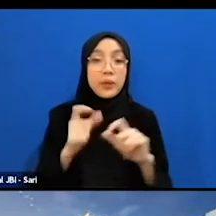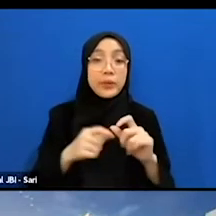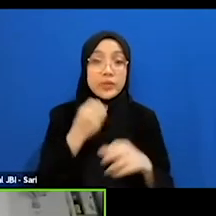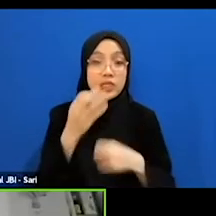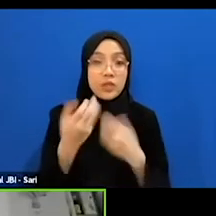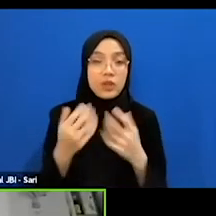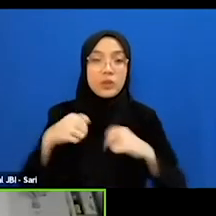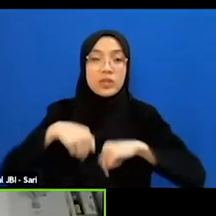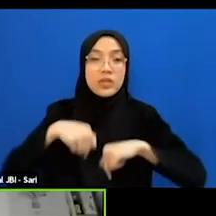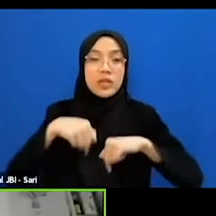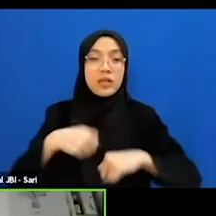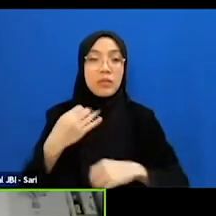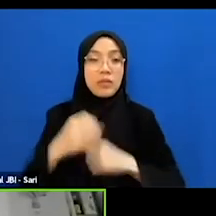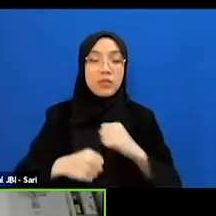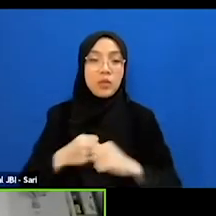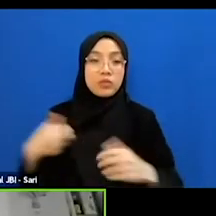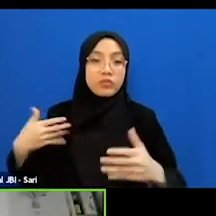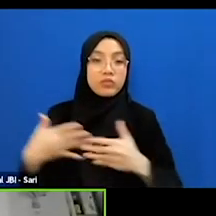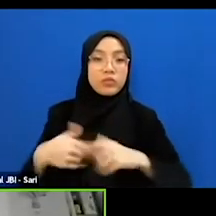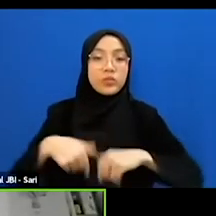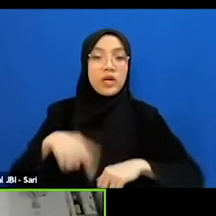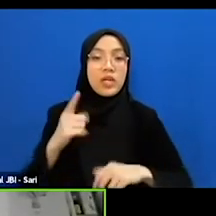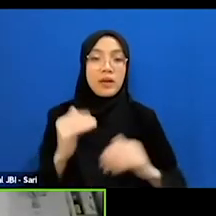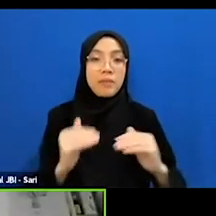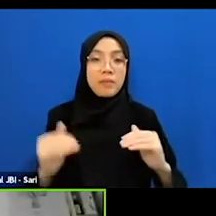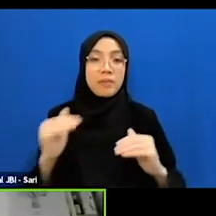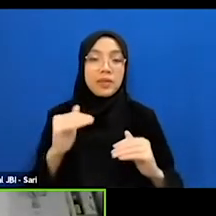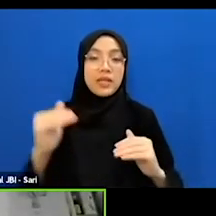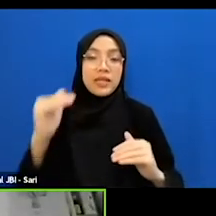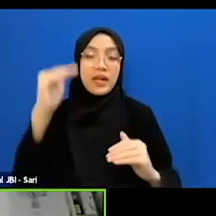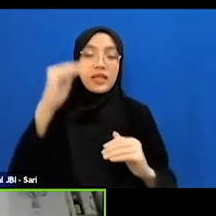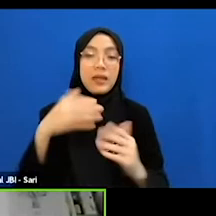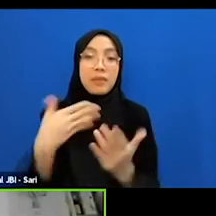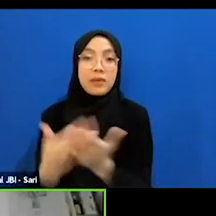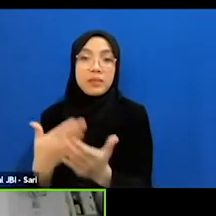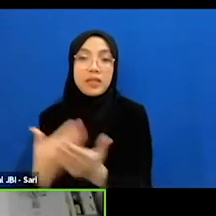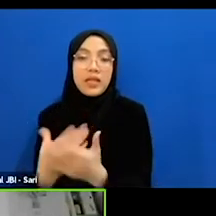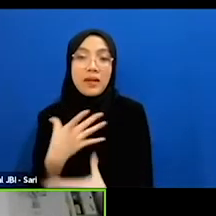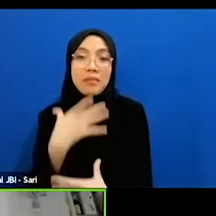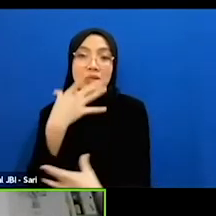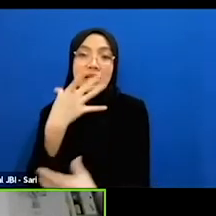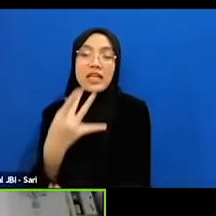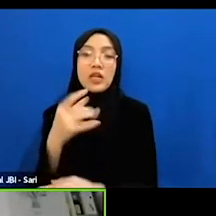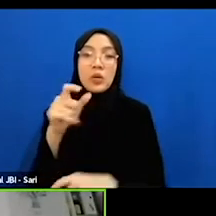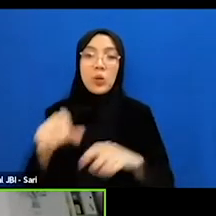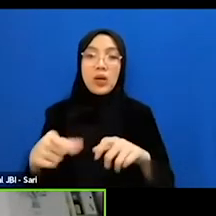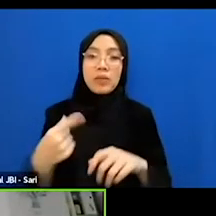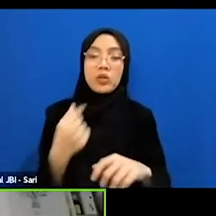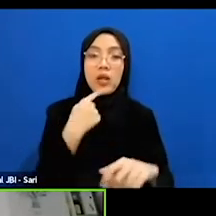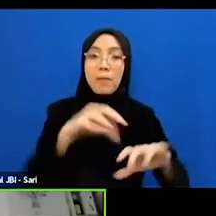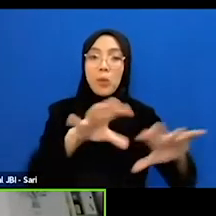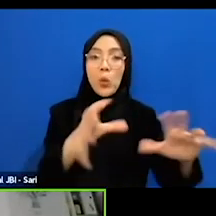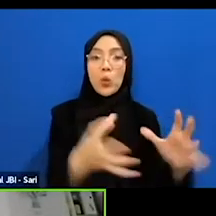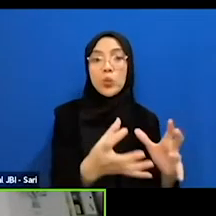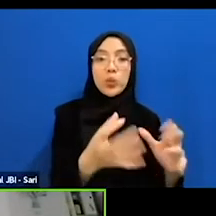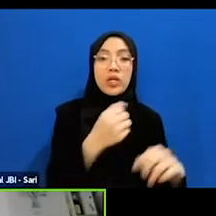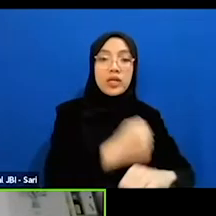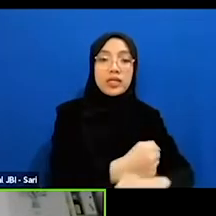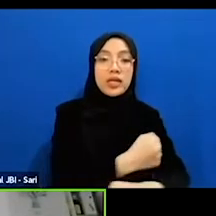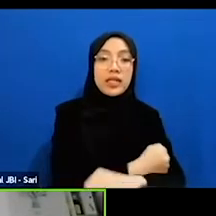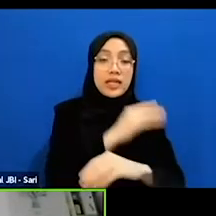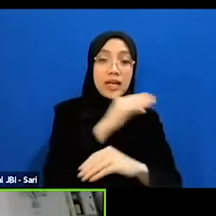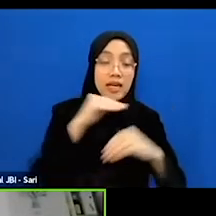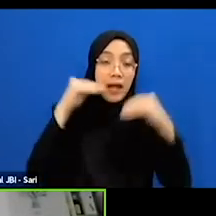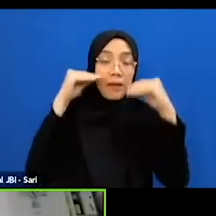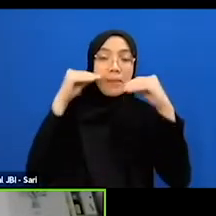memang sekarang beberapa tahun kebelakang itu memang ada peningkatan tren permintaan dan juga minat konsumen terhadap produk dan atau jasa yang ramah